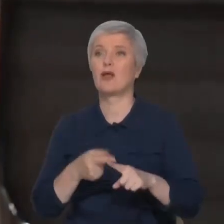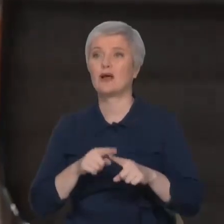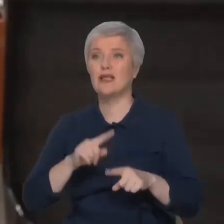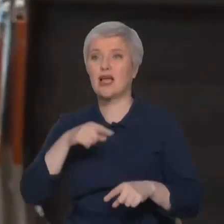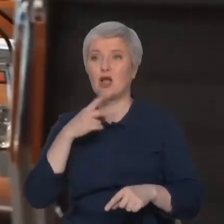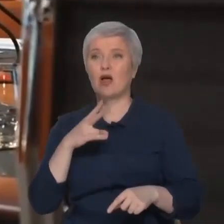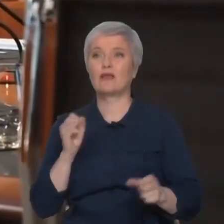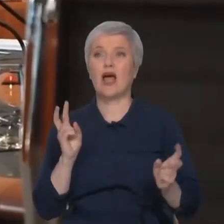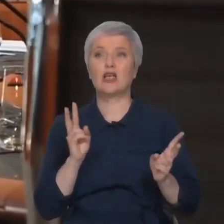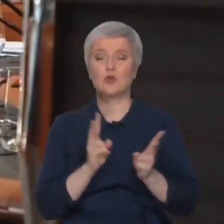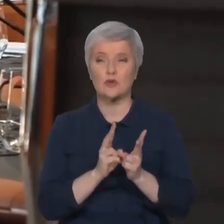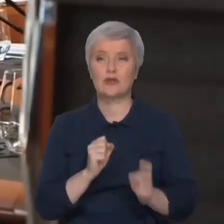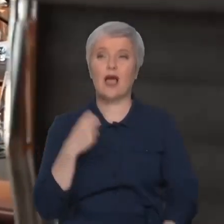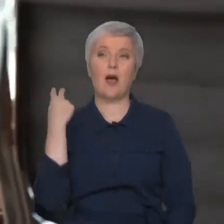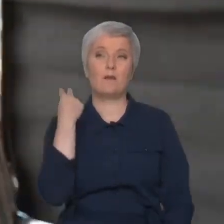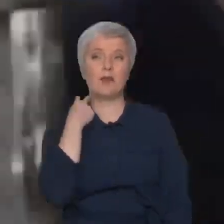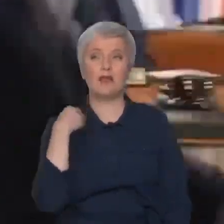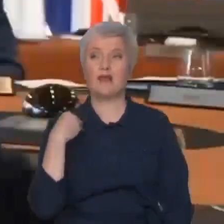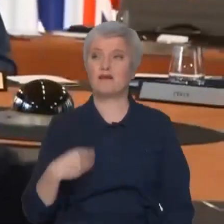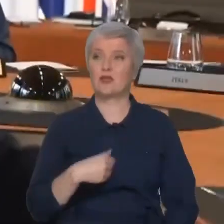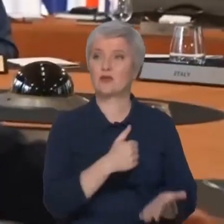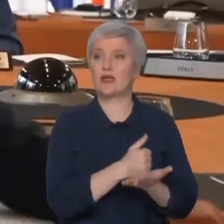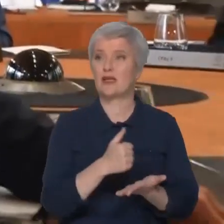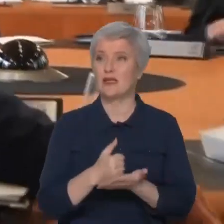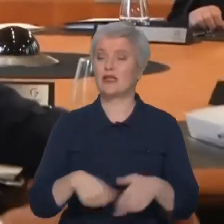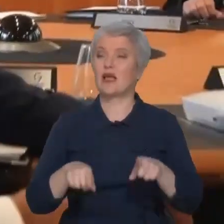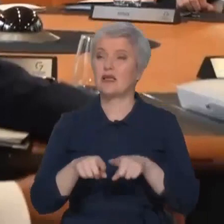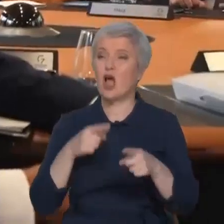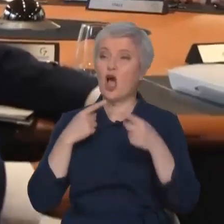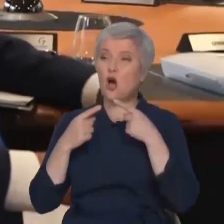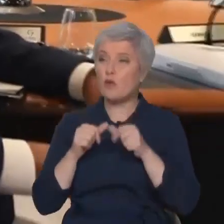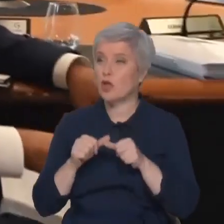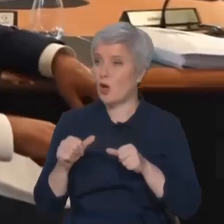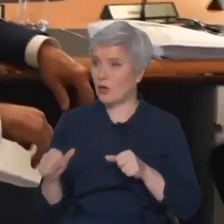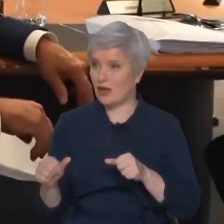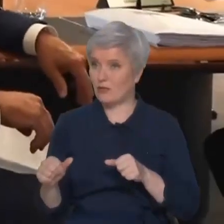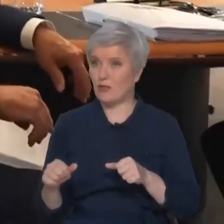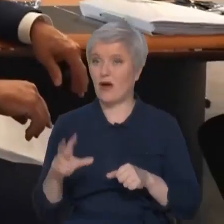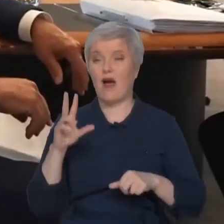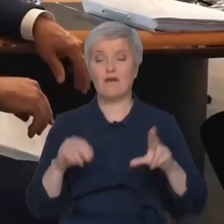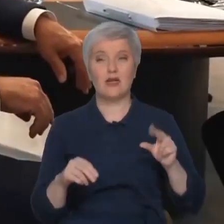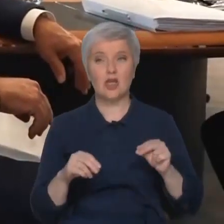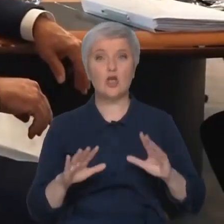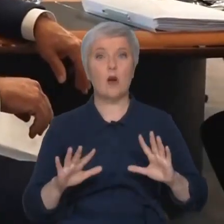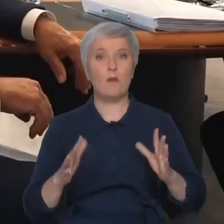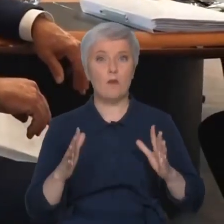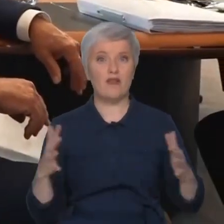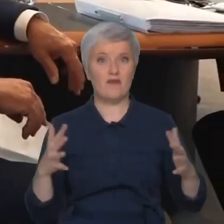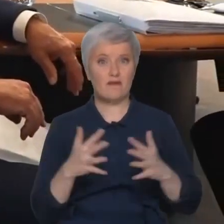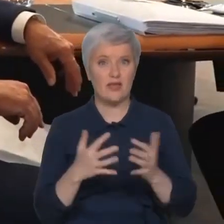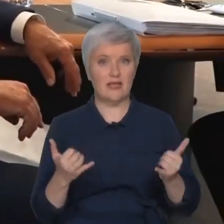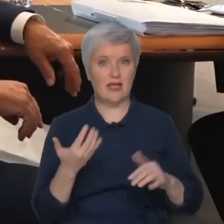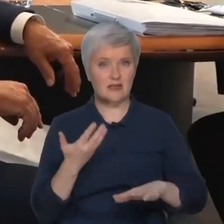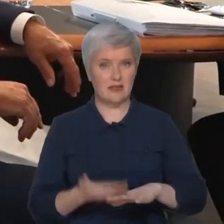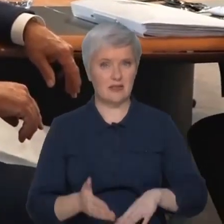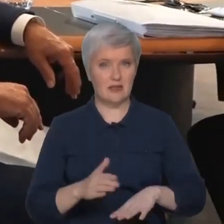зустрічі тет-а-тет. А британський і французький лідери, що теж говорили окремо, вважають, що момент у війні зараз критичний і є можливість, що